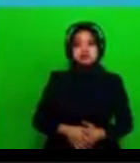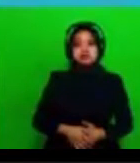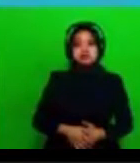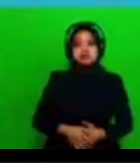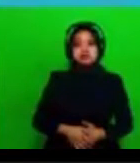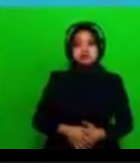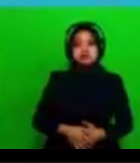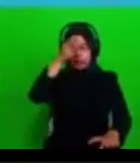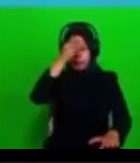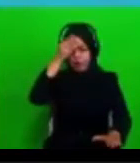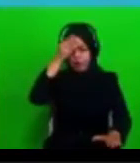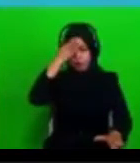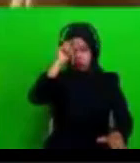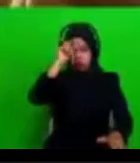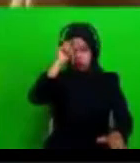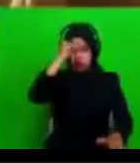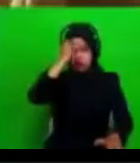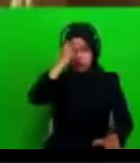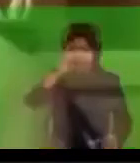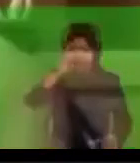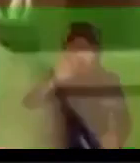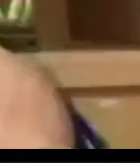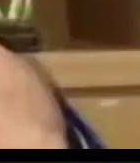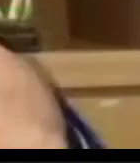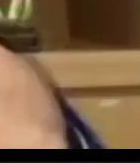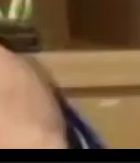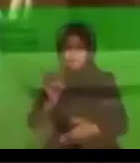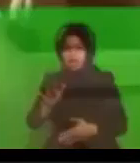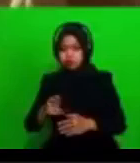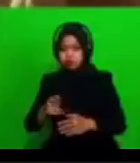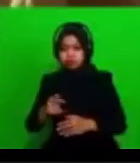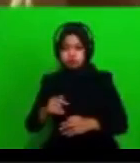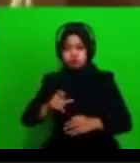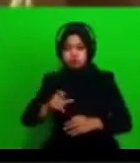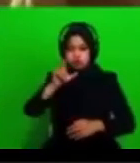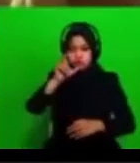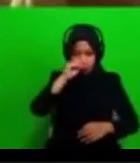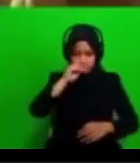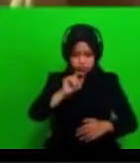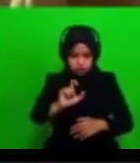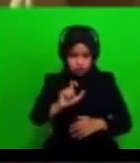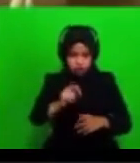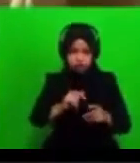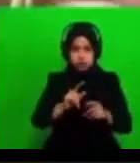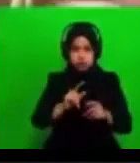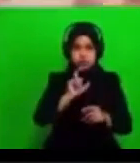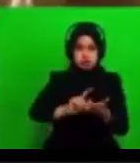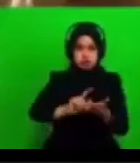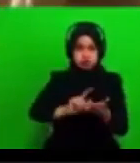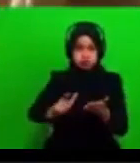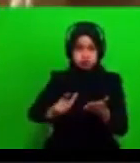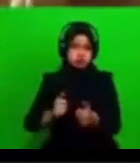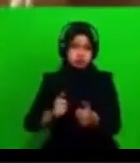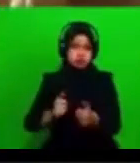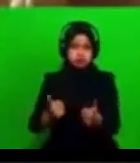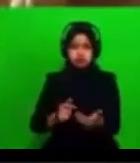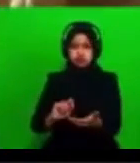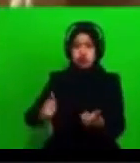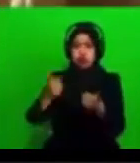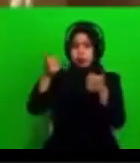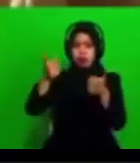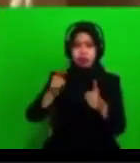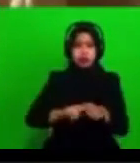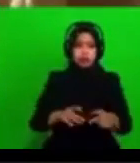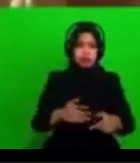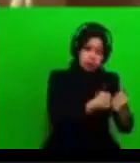menjadi tukang penghafal atau mungkin menjadi tukang mengerjakan apa ya, jago tips dan trik soal agar bisa diterima di sekolah